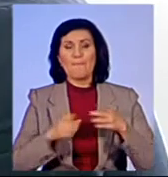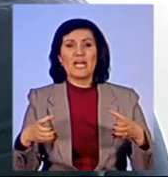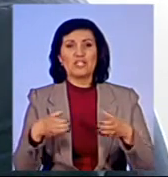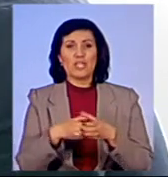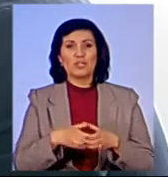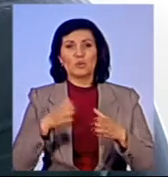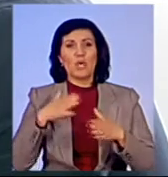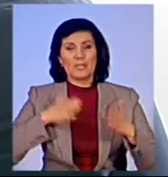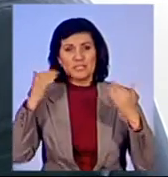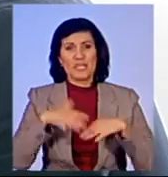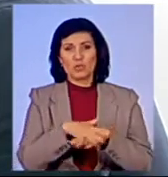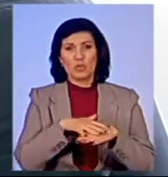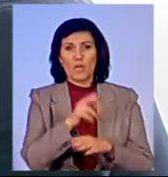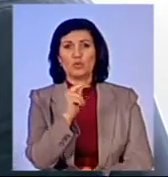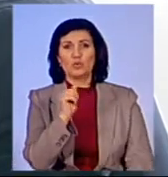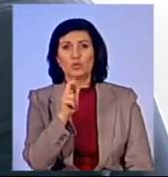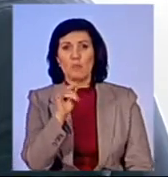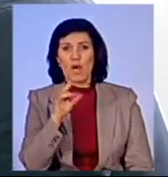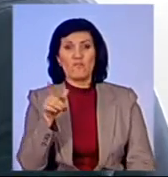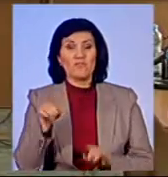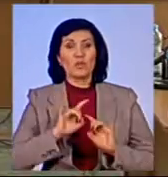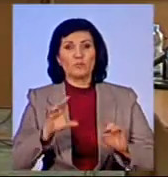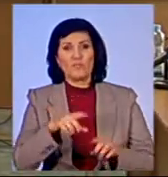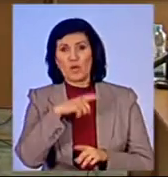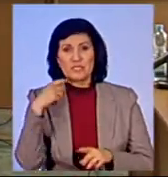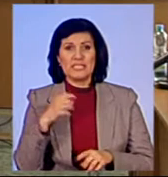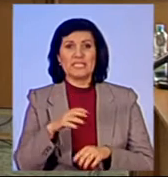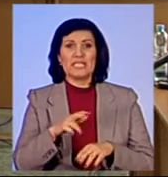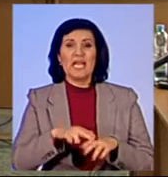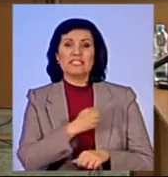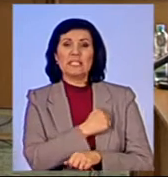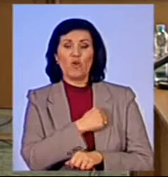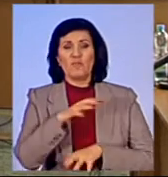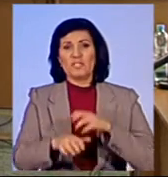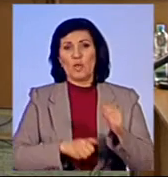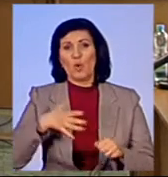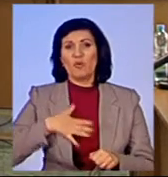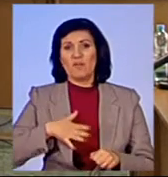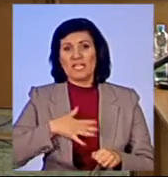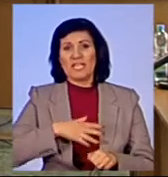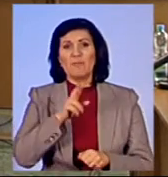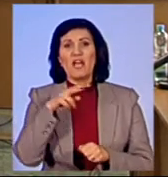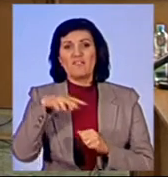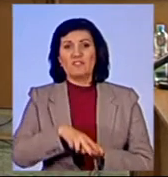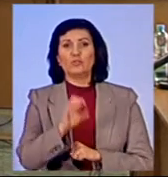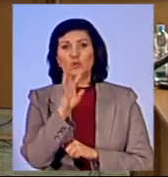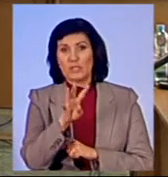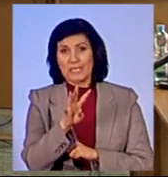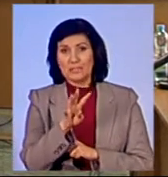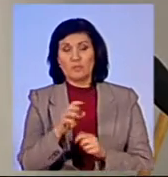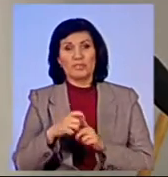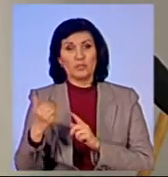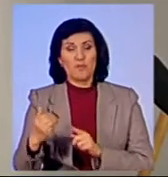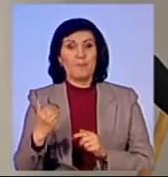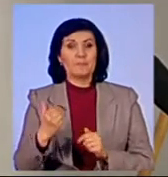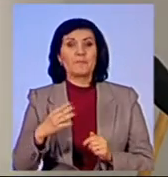Рефат Чубаров. Він розповів, як російські силовики захоплювали Крим у лютому 2014-го. За словами Чубарова,